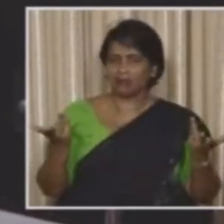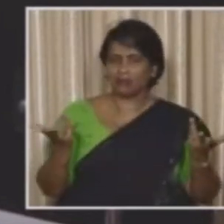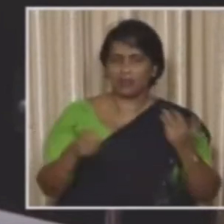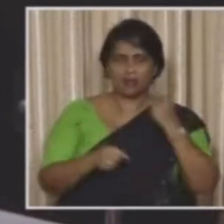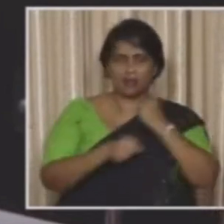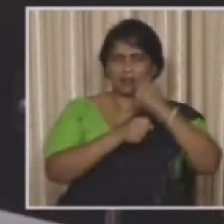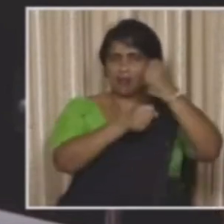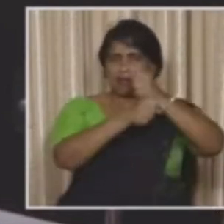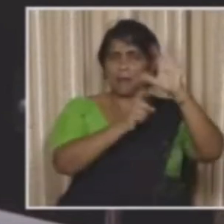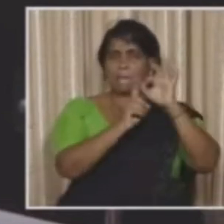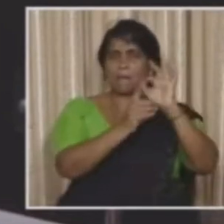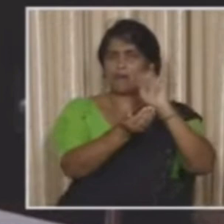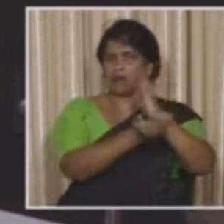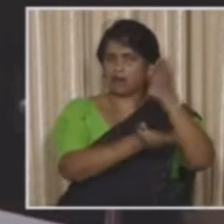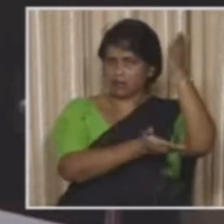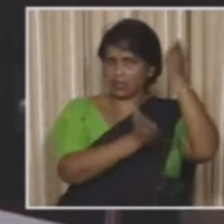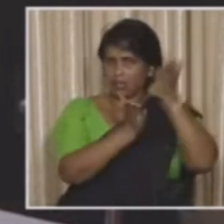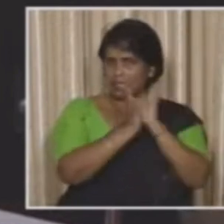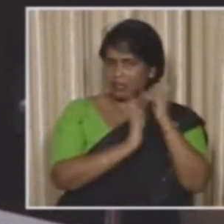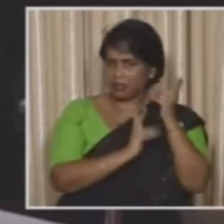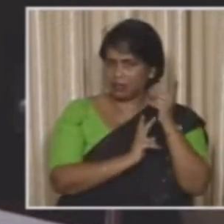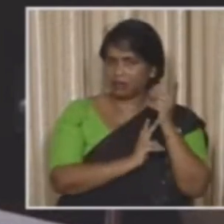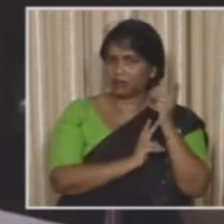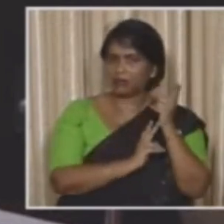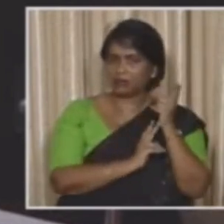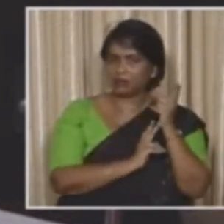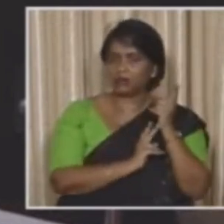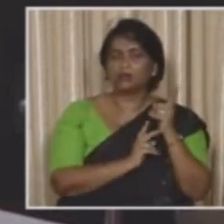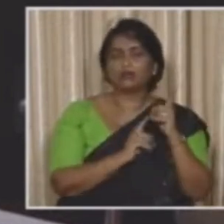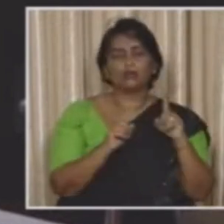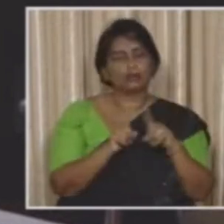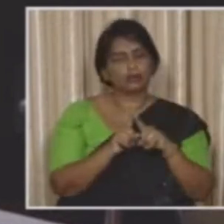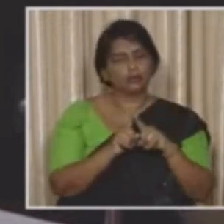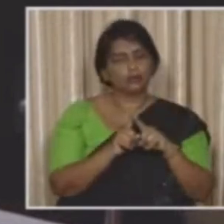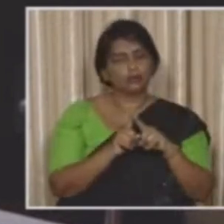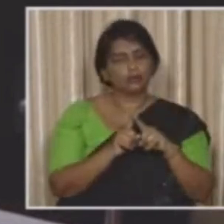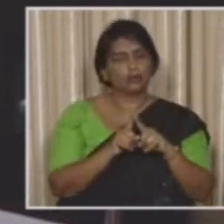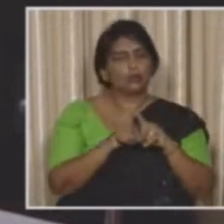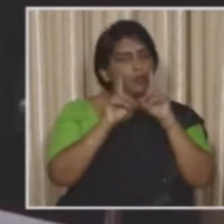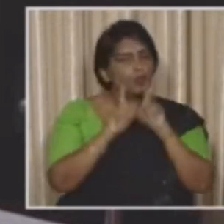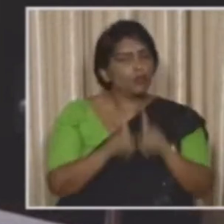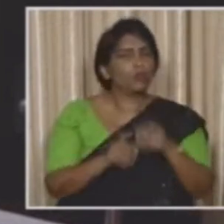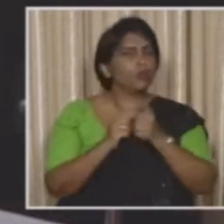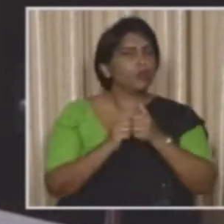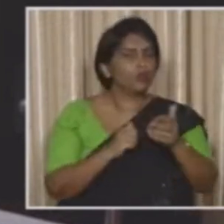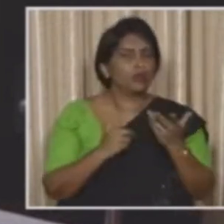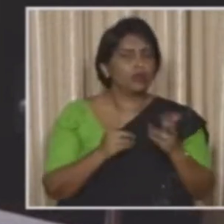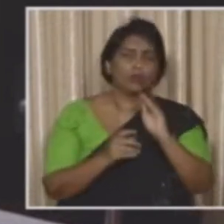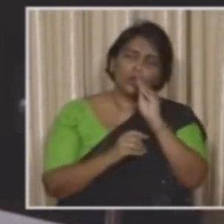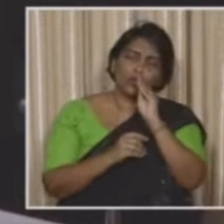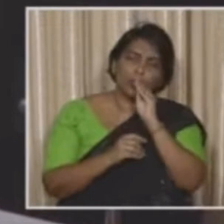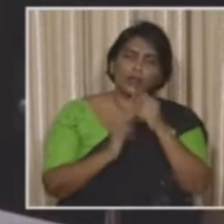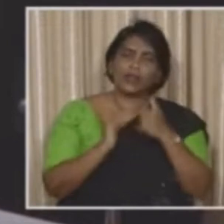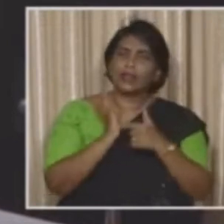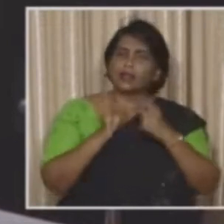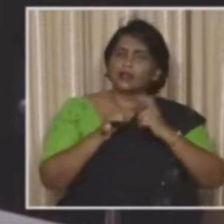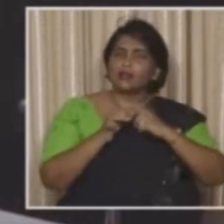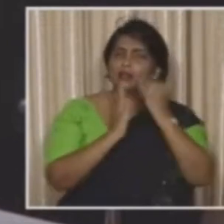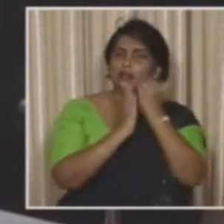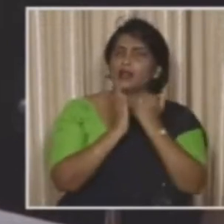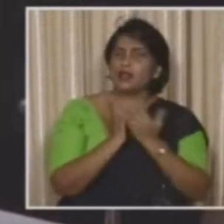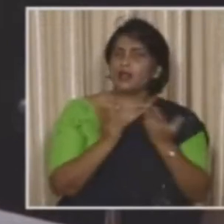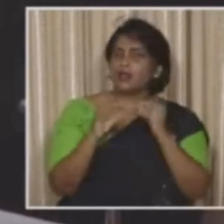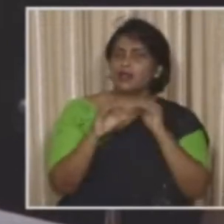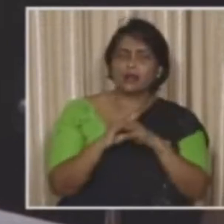ගවර්න්මන්ට් ආයතනයක් නෙමෙයි, පෞද්ගලික ආයතනයක්. හරිද? එහෙනම් තමුන්වන්සල් මොකද කරන්නේ? අඩුමතර ඇයි මේ ටෙන්ඩර් ප්‍රොසීඩියර් එකට යන්නේ